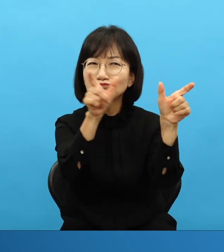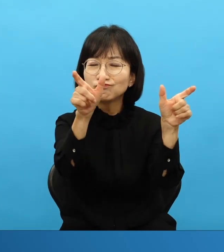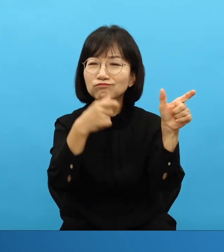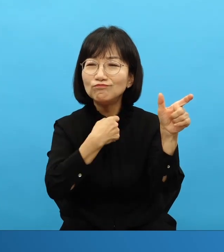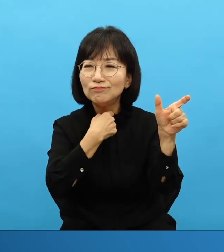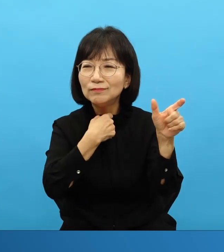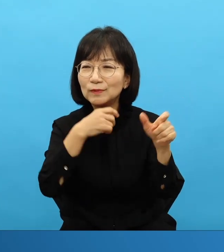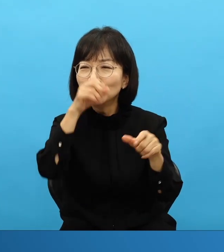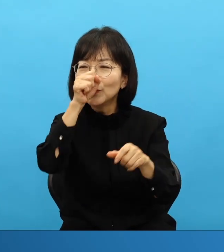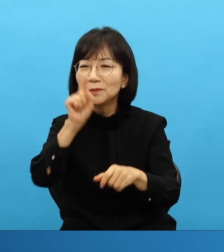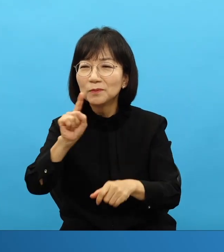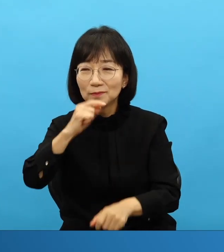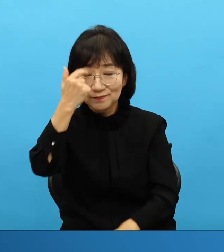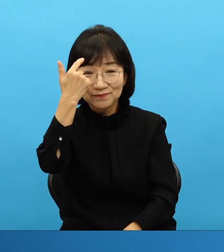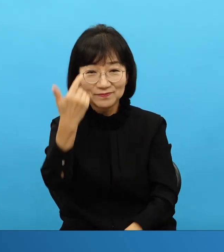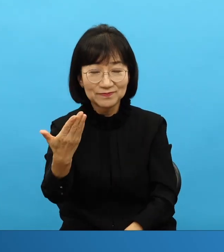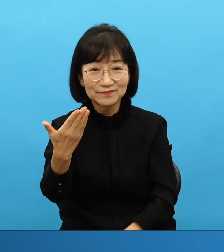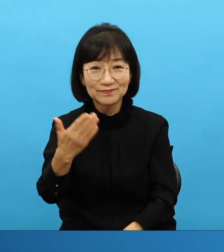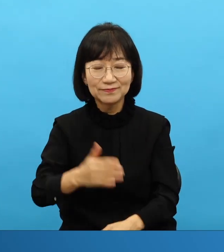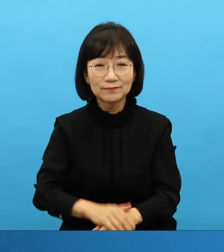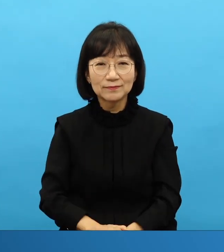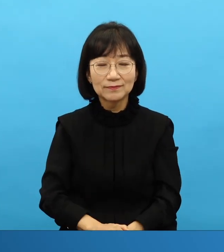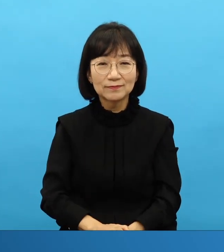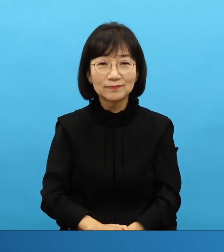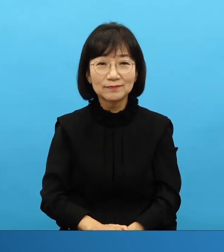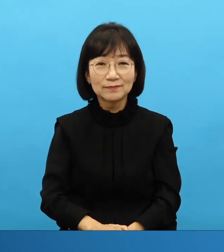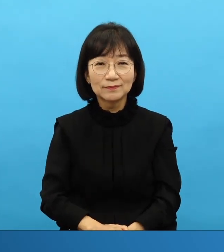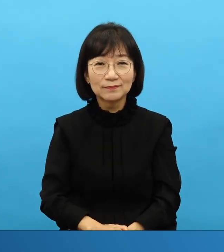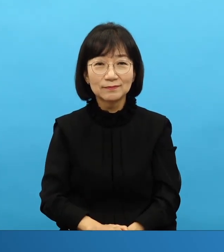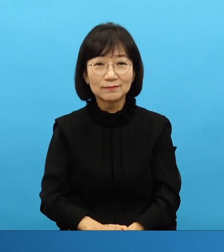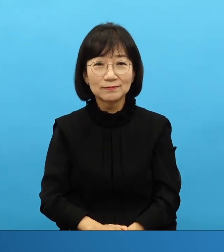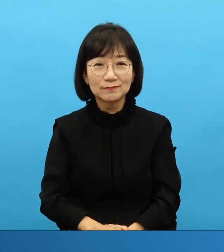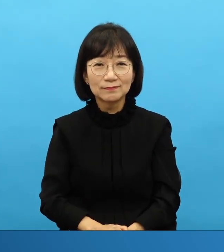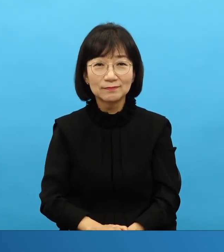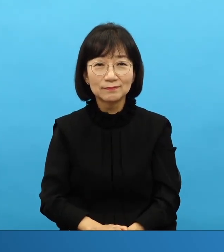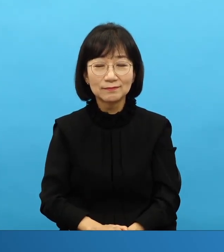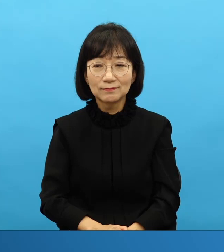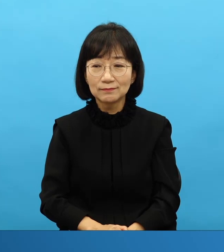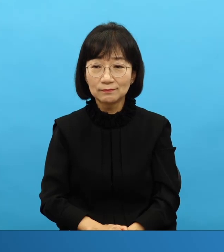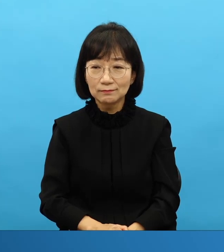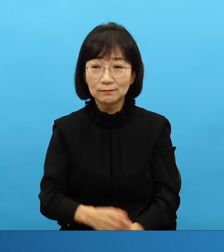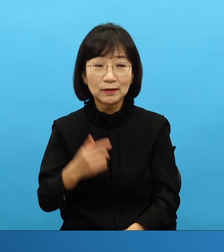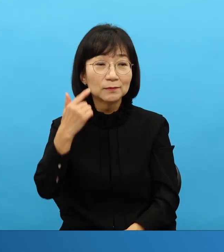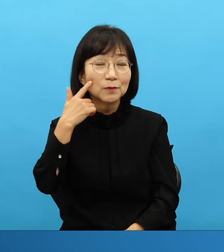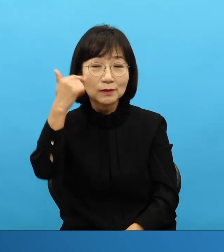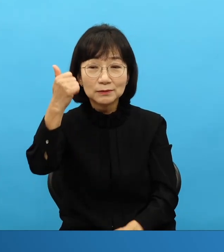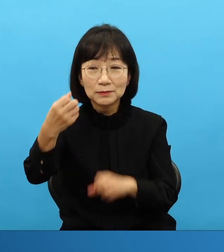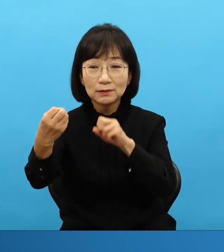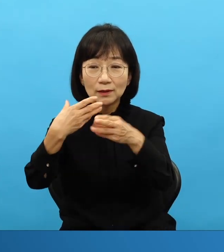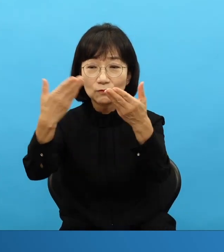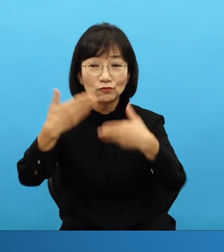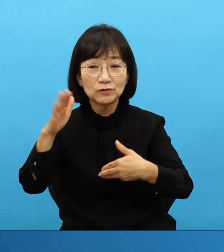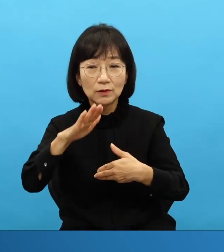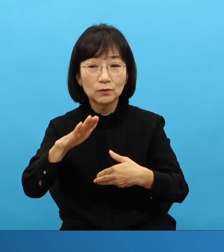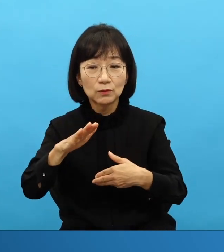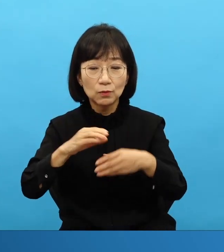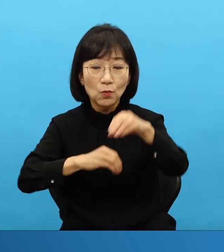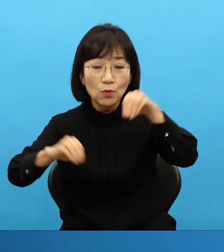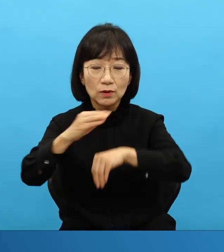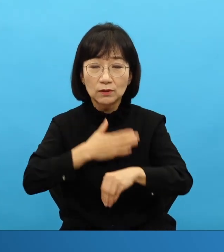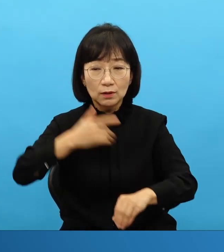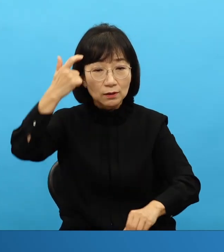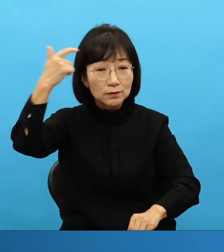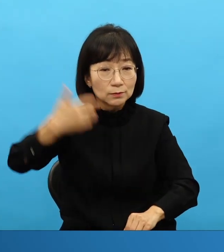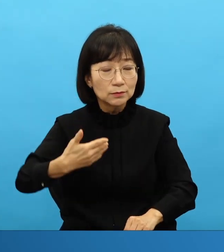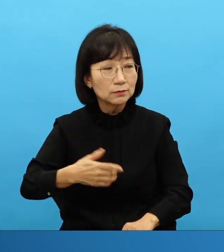比较好呢？ 그러니까 목사님 대답해야 되는데 저보고 목사님은 뭐라고 붙였으면 좋겠습니까? 물어보더라고요. 他应该回答我才好啊，但是他反过来